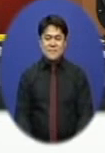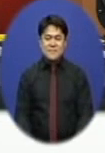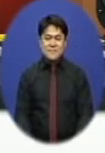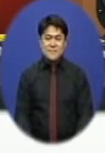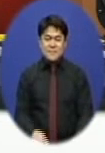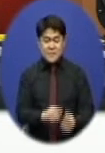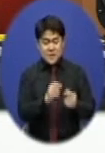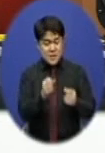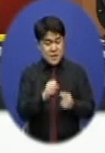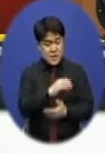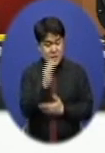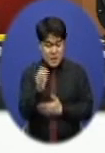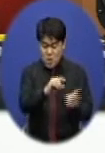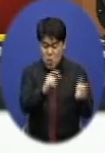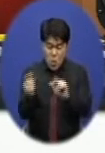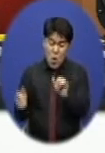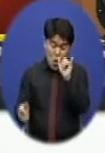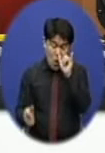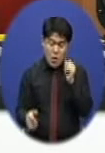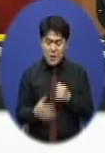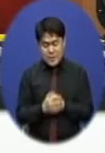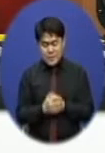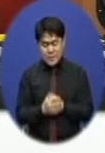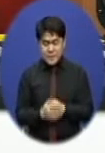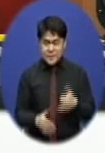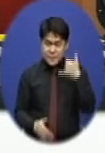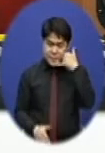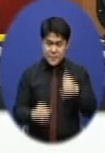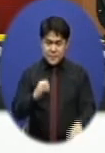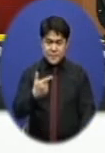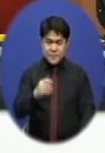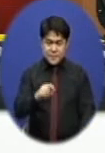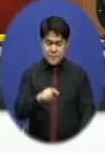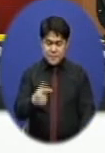이런 사연, 저런 사연들을 이렇게 함께 풀어버리면서 네.